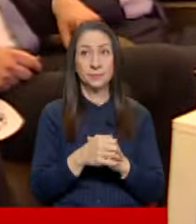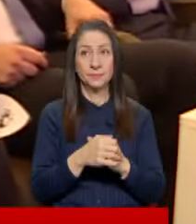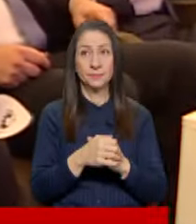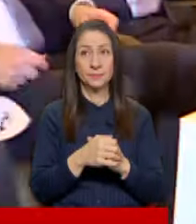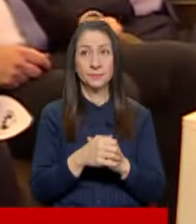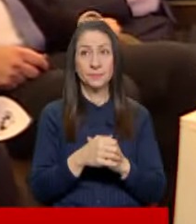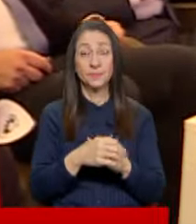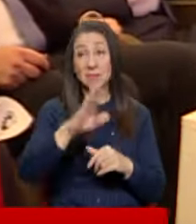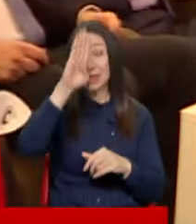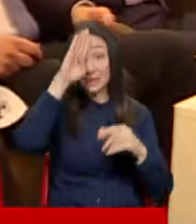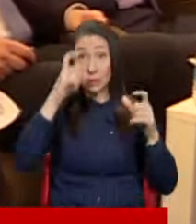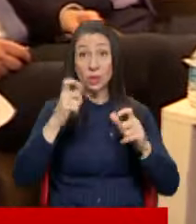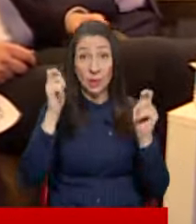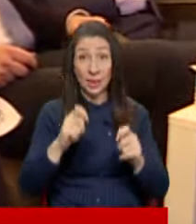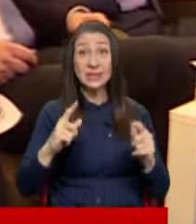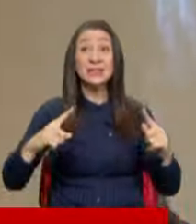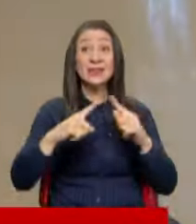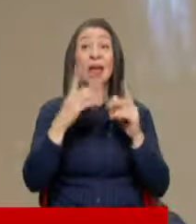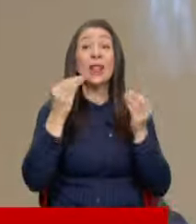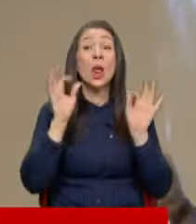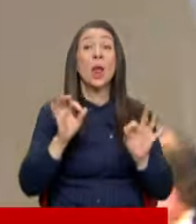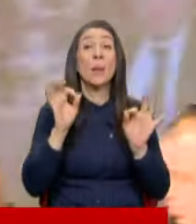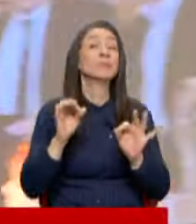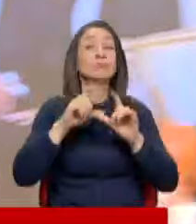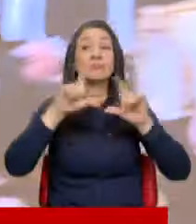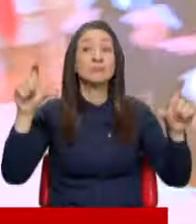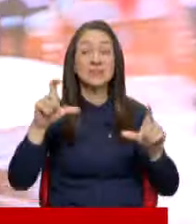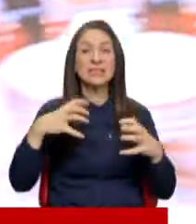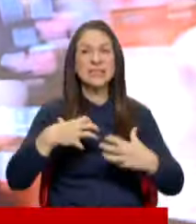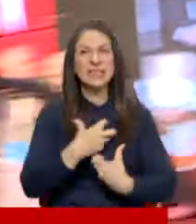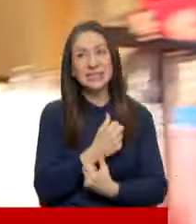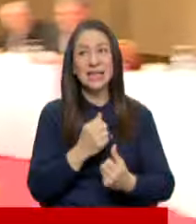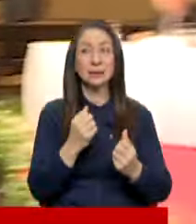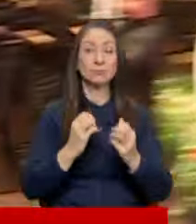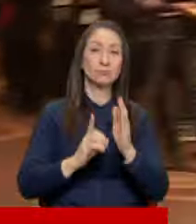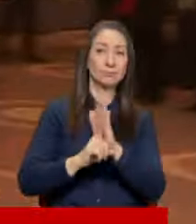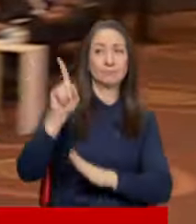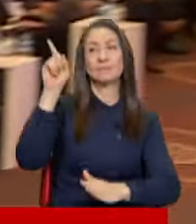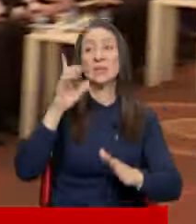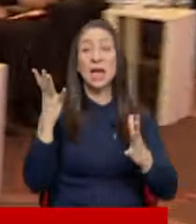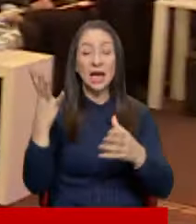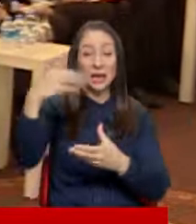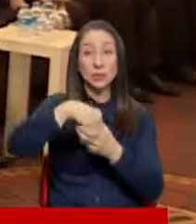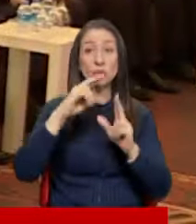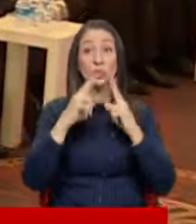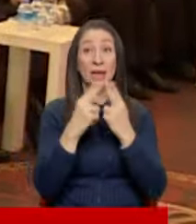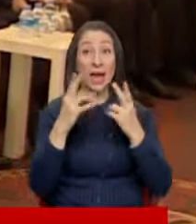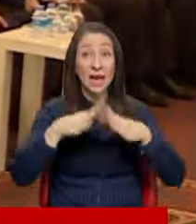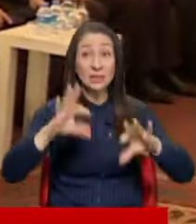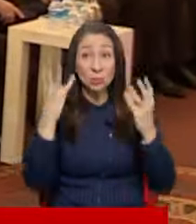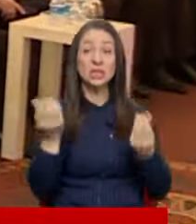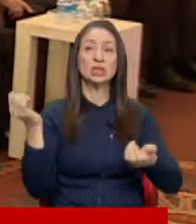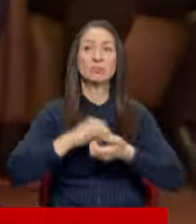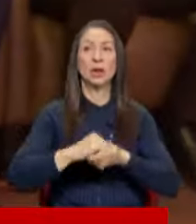geldi İstanbul'da düzenlenen zirvenin en önemli temalarından biri krizden istikrara daha kapsayıcı bir dünyanın inşası için